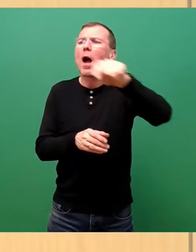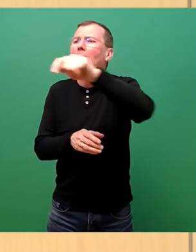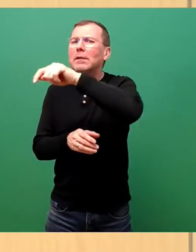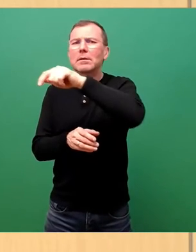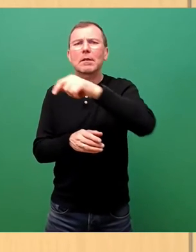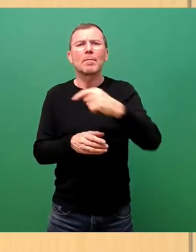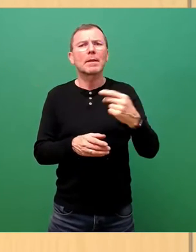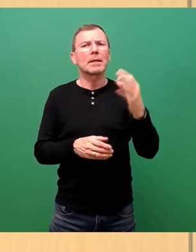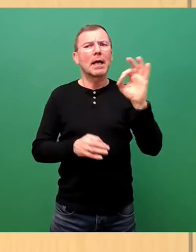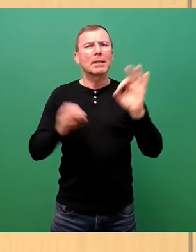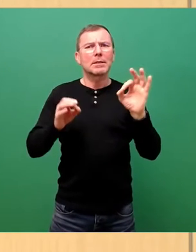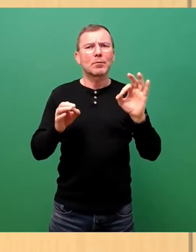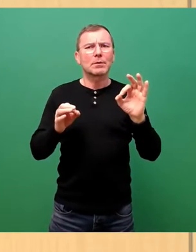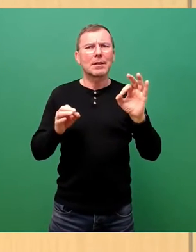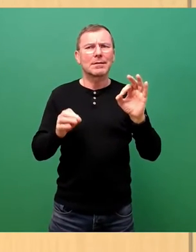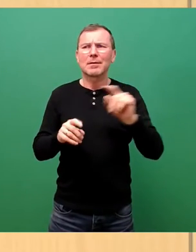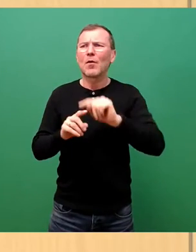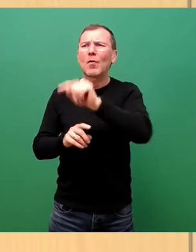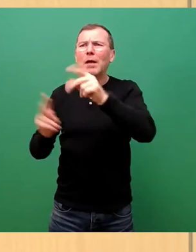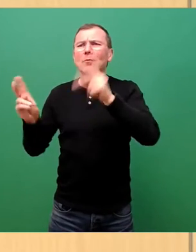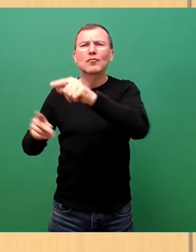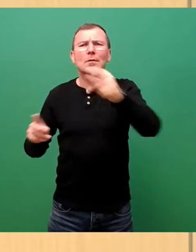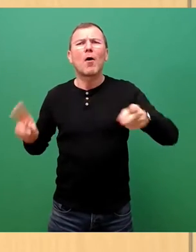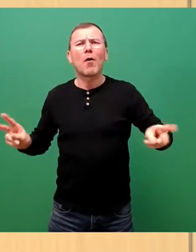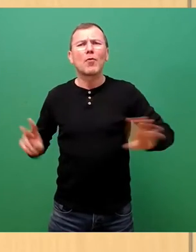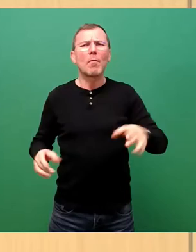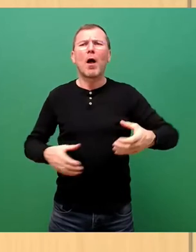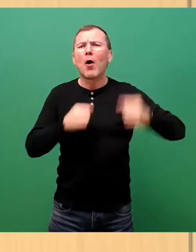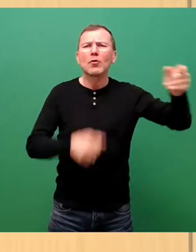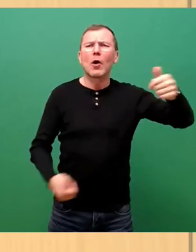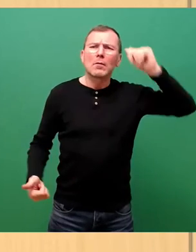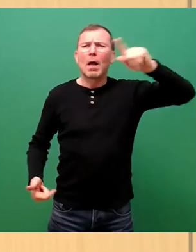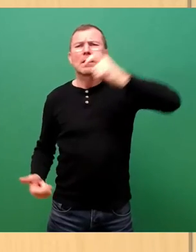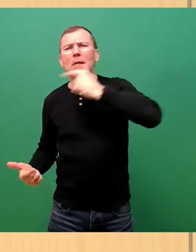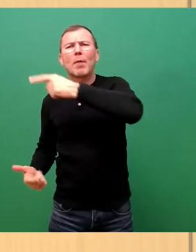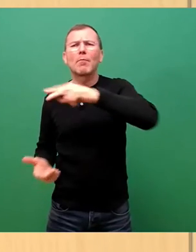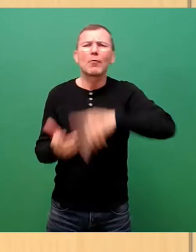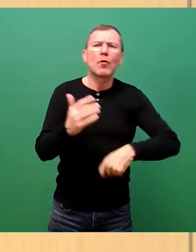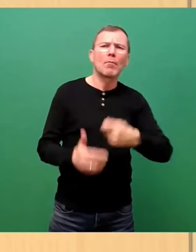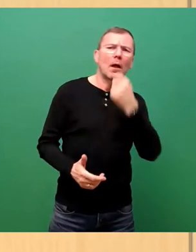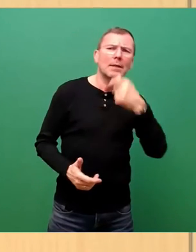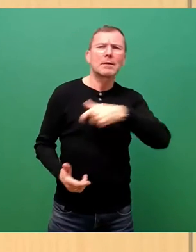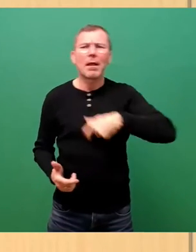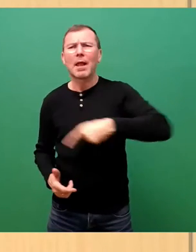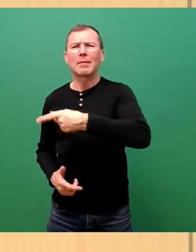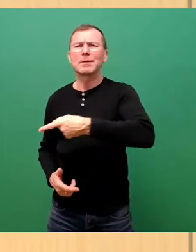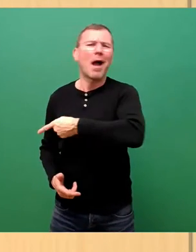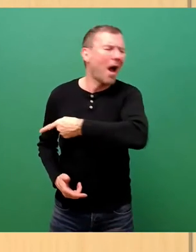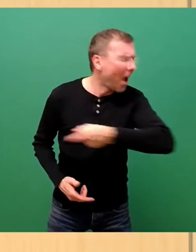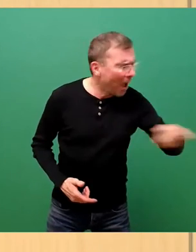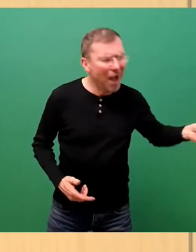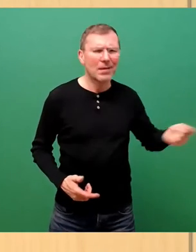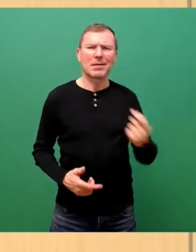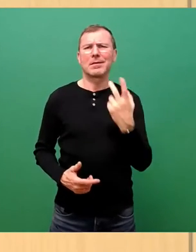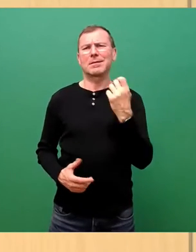30% längst gängige Praxis ist. Städte wie Köln, Berlin, Bremen, Nürnberg, Essen, Leipzig, alle haben eine Quote von